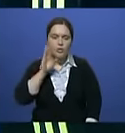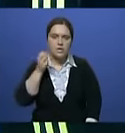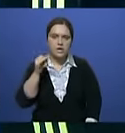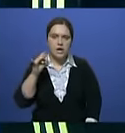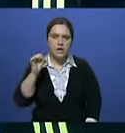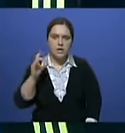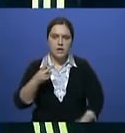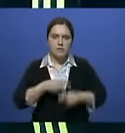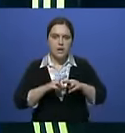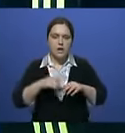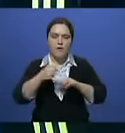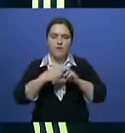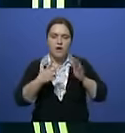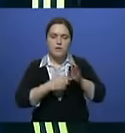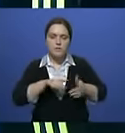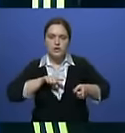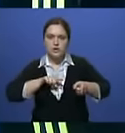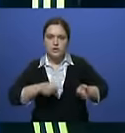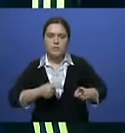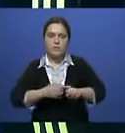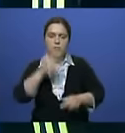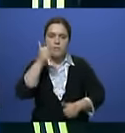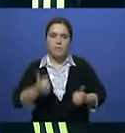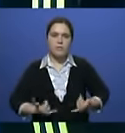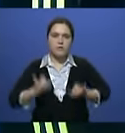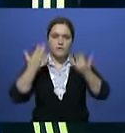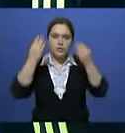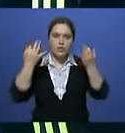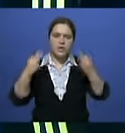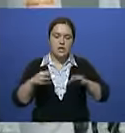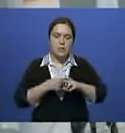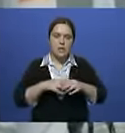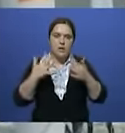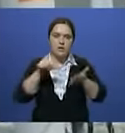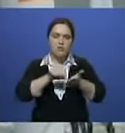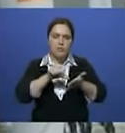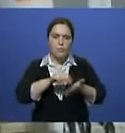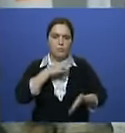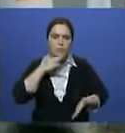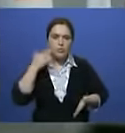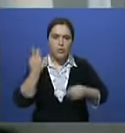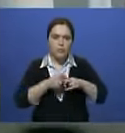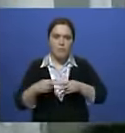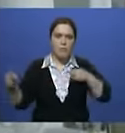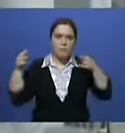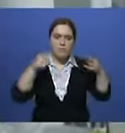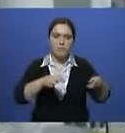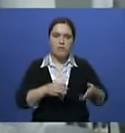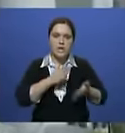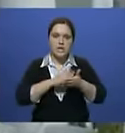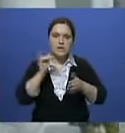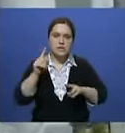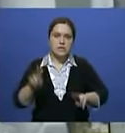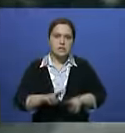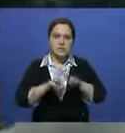традиционный 18п фестиваль посвященный Дню Независимости на этот раз количество участников рекордным посоревноваться в этих популярнейших гонках